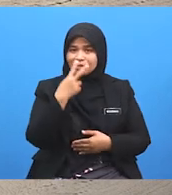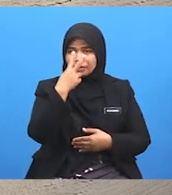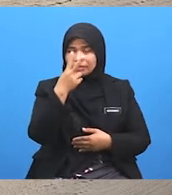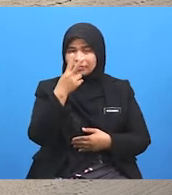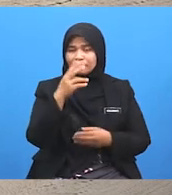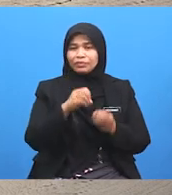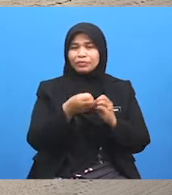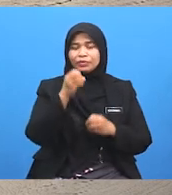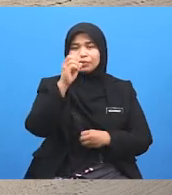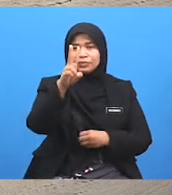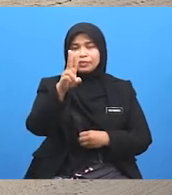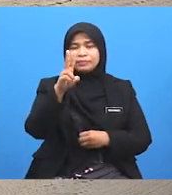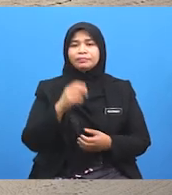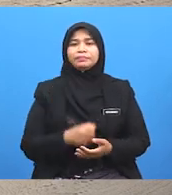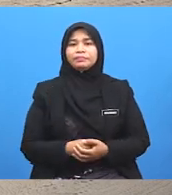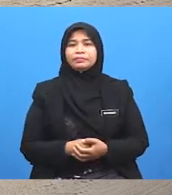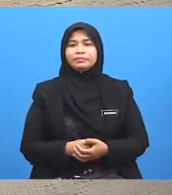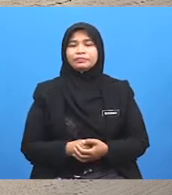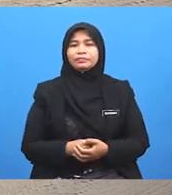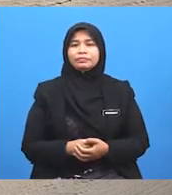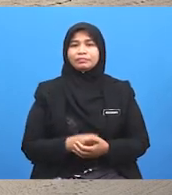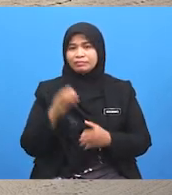pada situasi yang kedua.